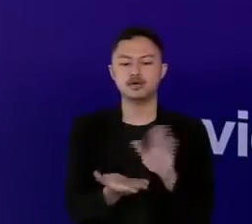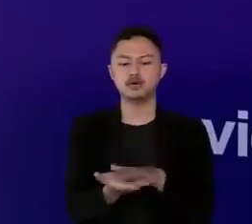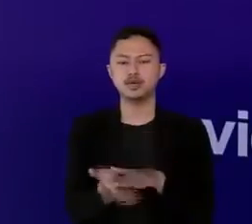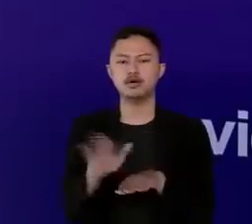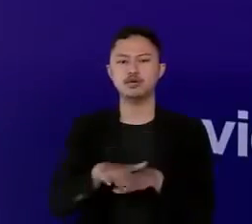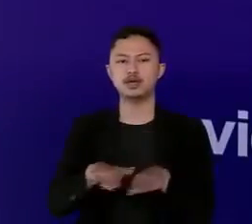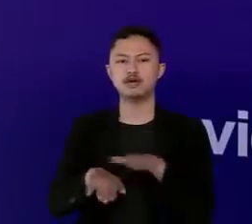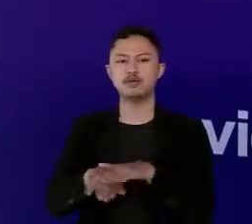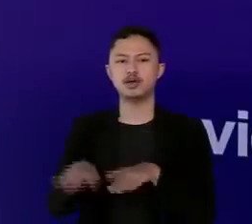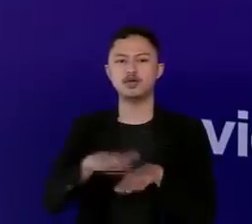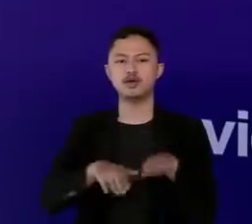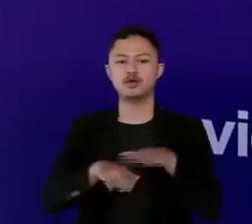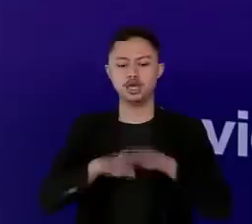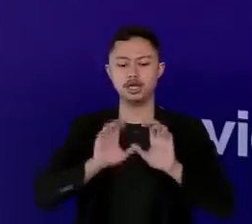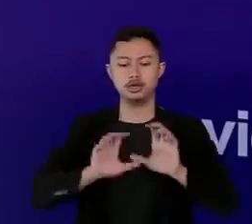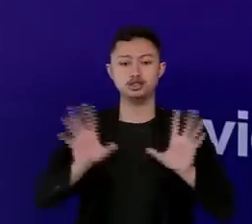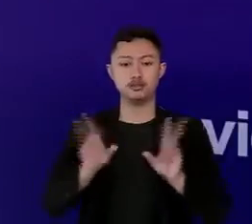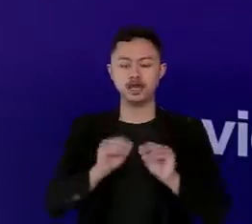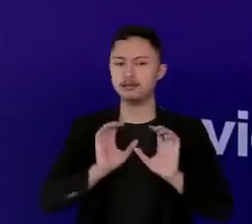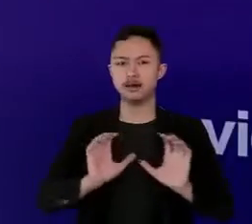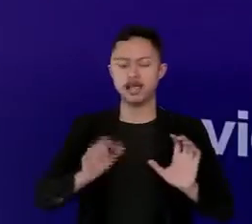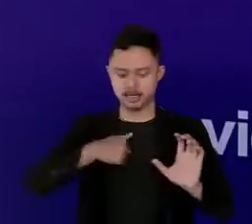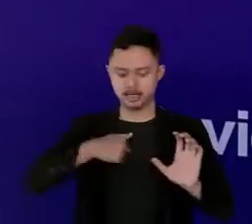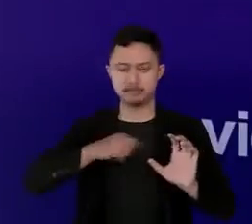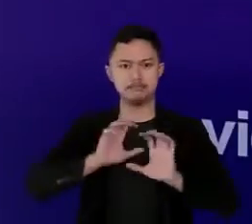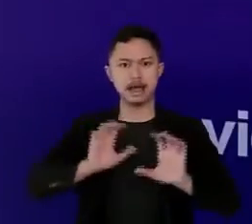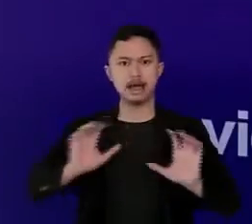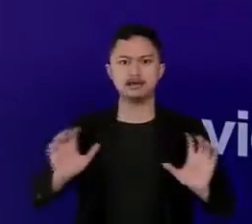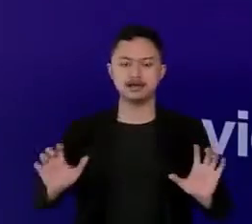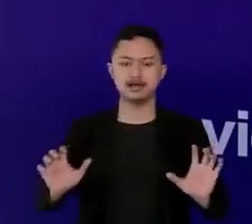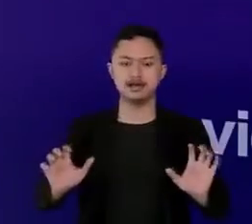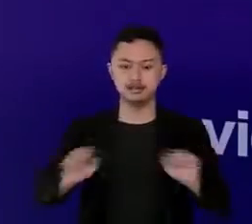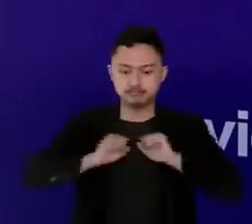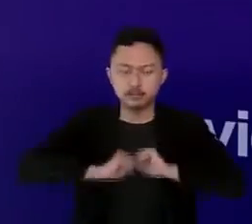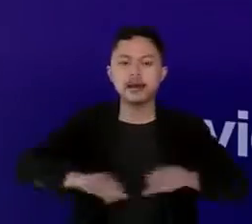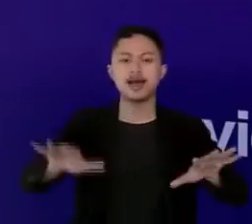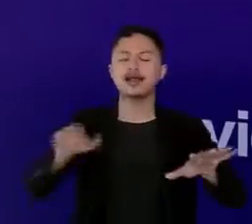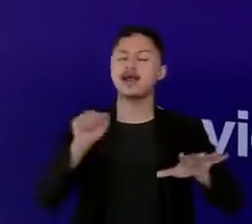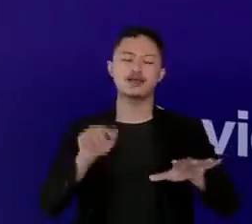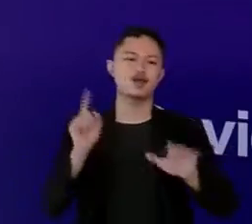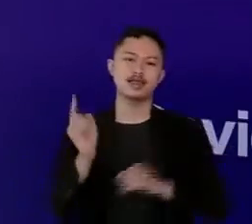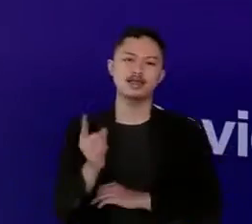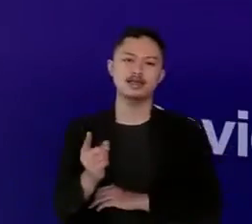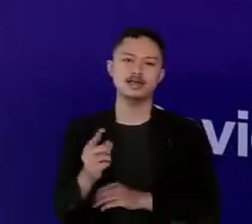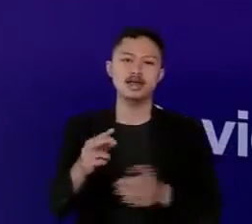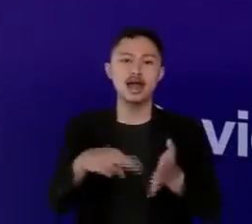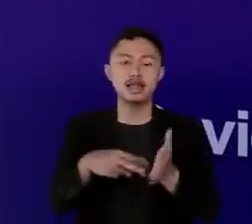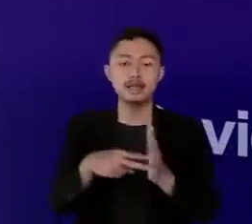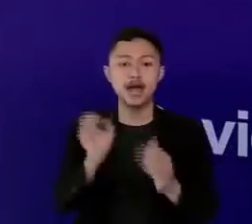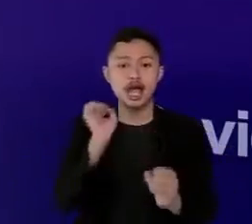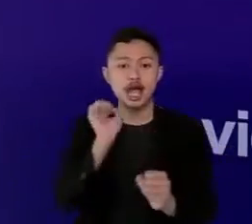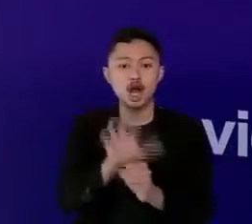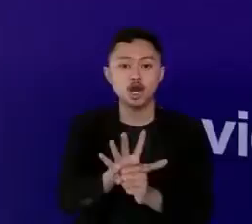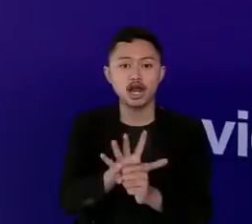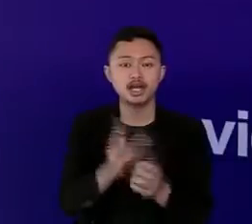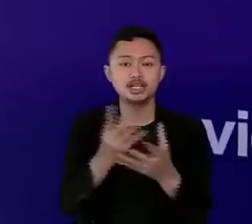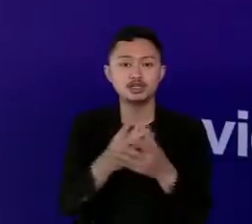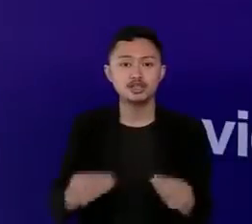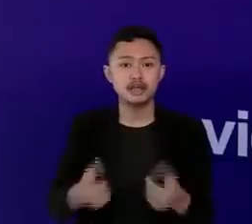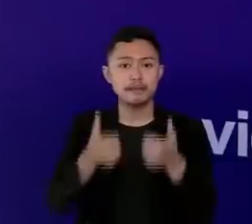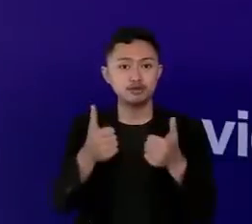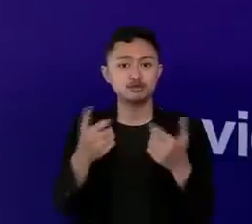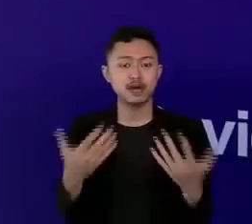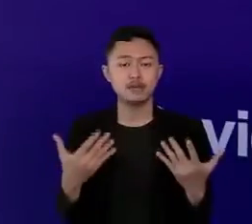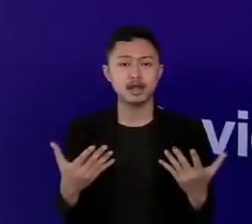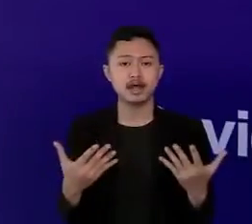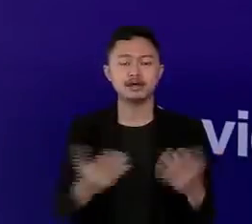badai sitokin dan lain-lain dan itu akan sudah terlambat jadi memang untuk covert tidak ada kata lain pencegahan adalah yang